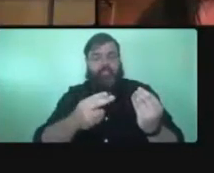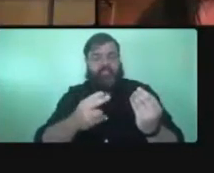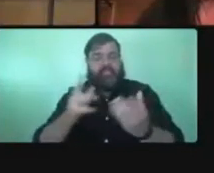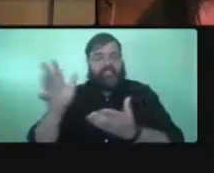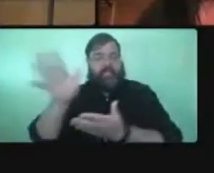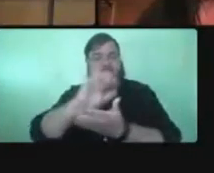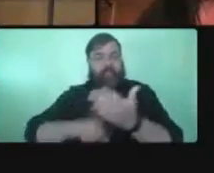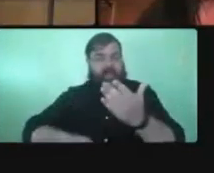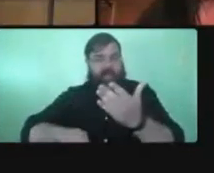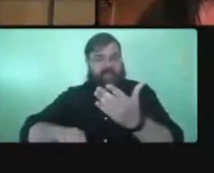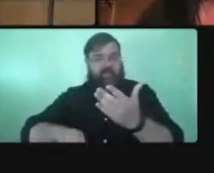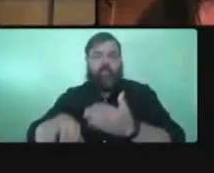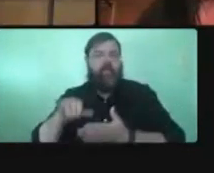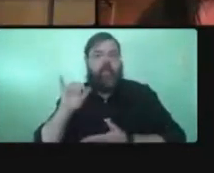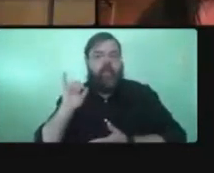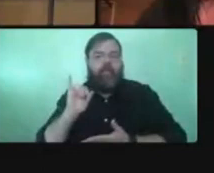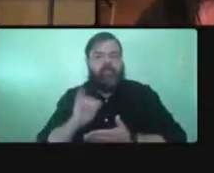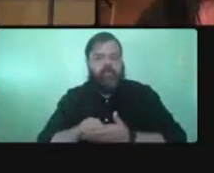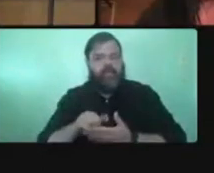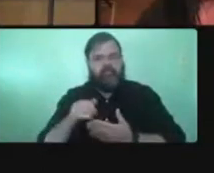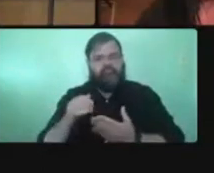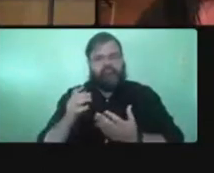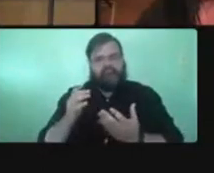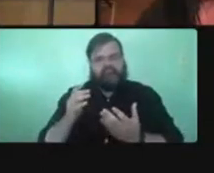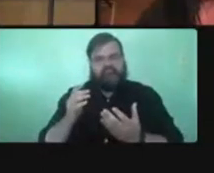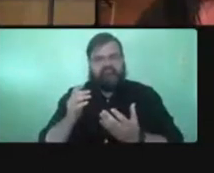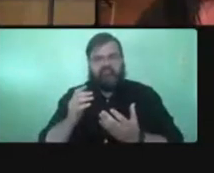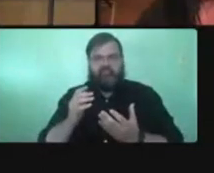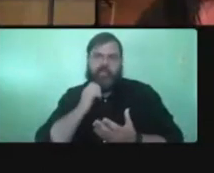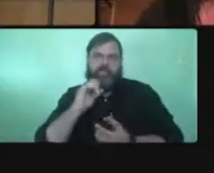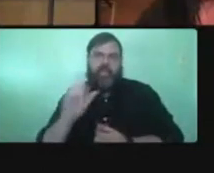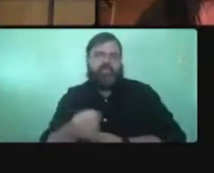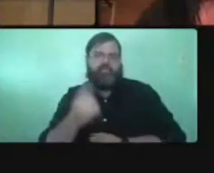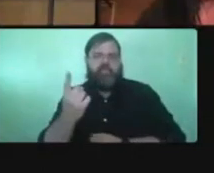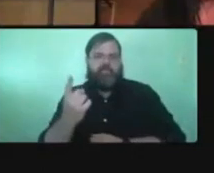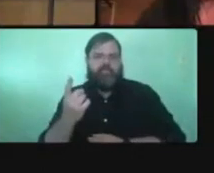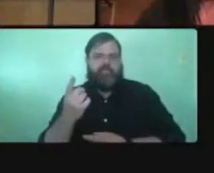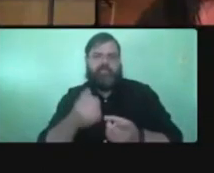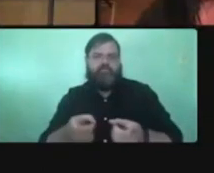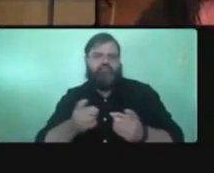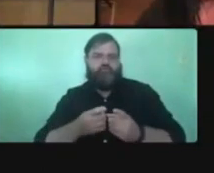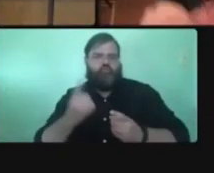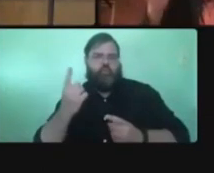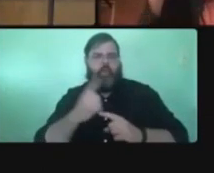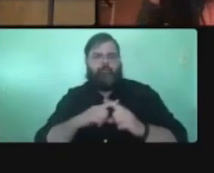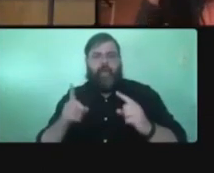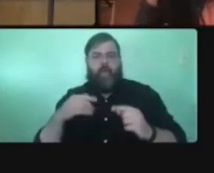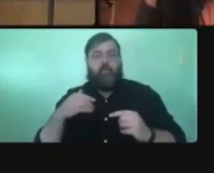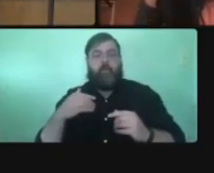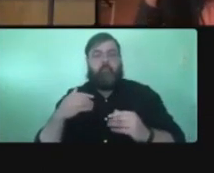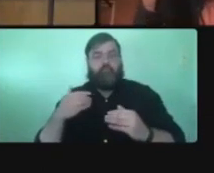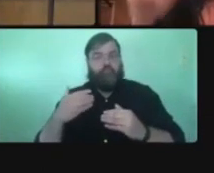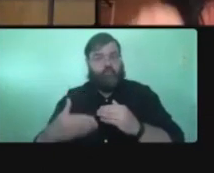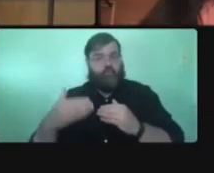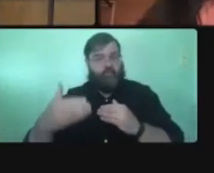tuna ondoa kipengee cha historia katika baadhi ya shule zetu. Na